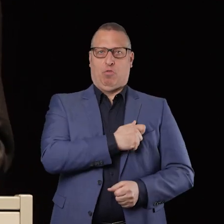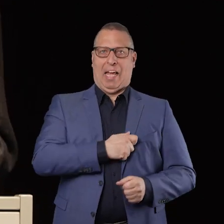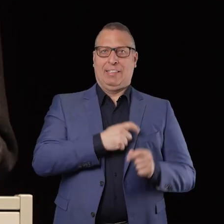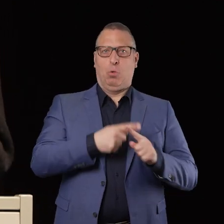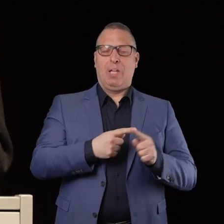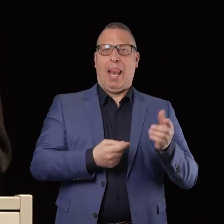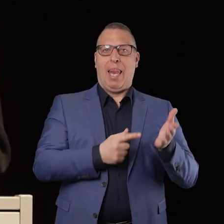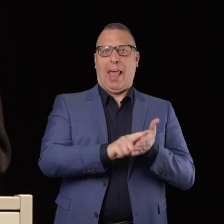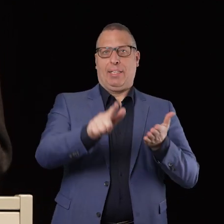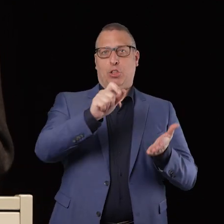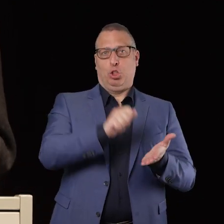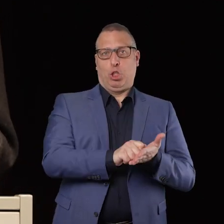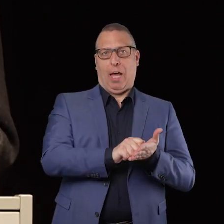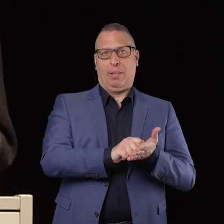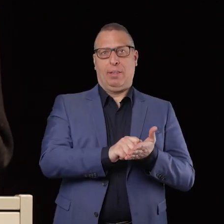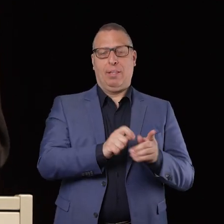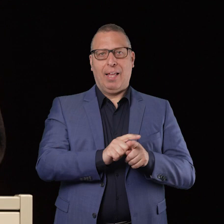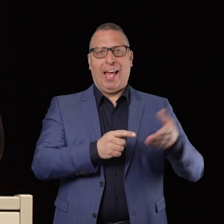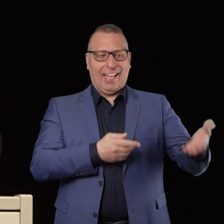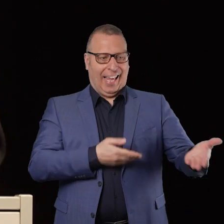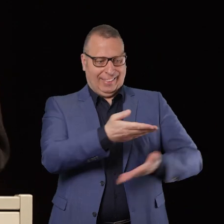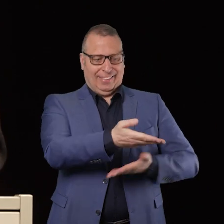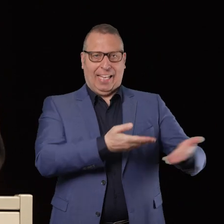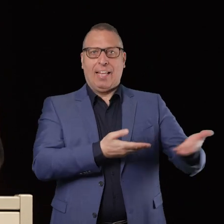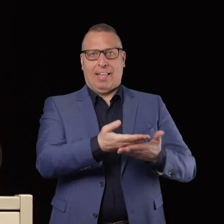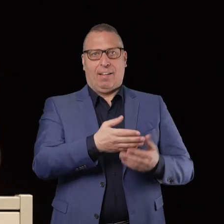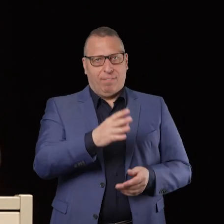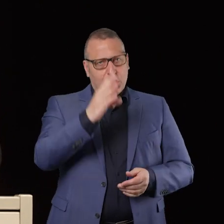der Schweiz und Liechtenstein von